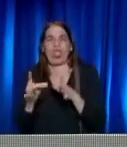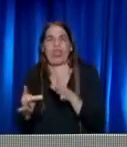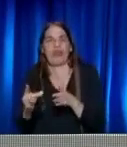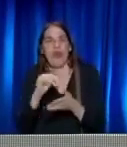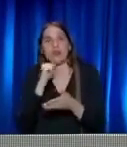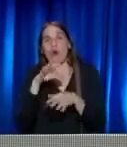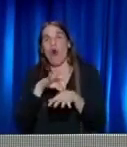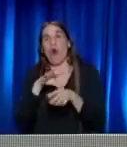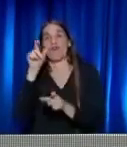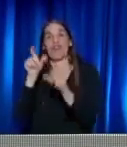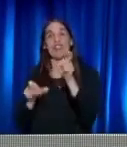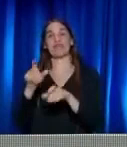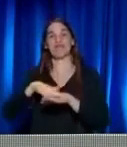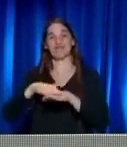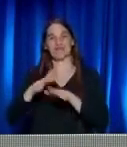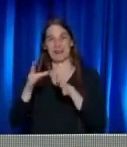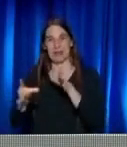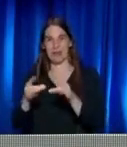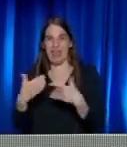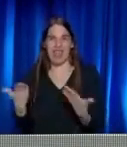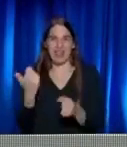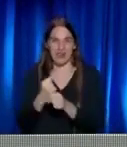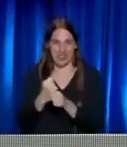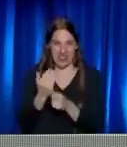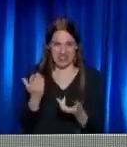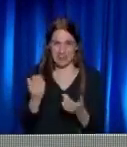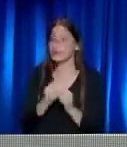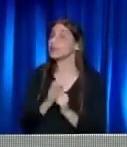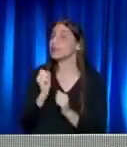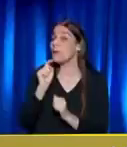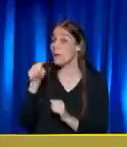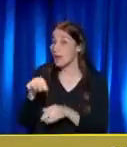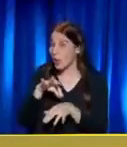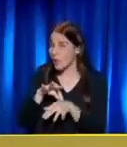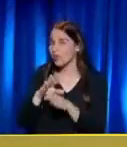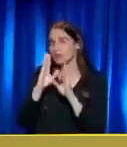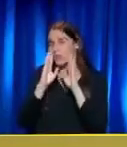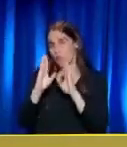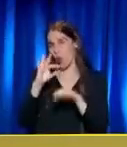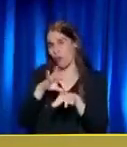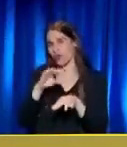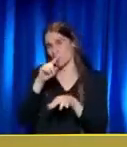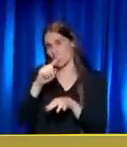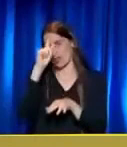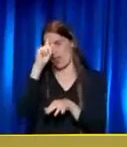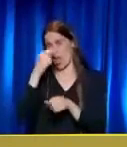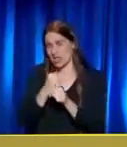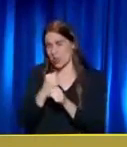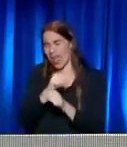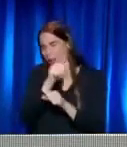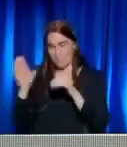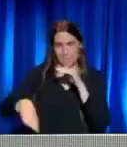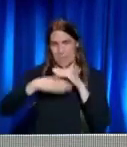שלנו ידבקו ולא יהיה מי שיעבוד. אז אם בכל זאת כבר הגעת לרופא כי אין ברירה, תסמוך על הרופא שהוא ידאג, יעשה את